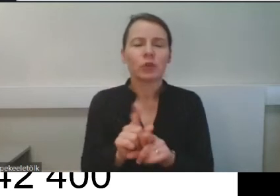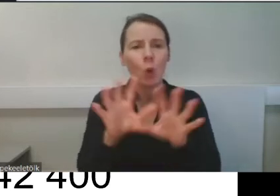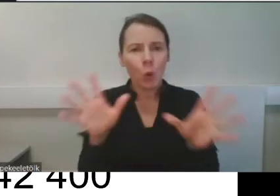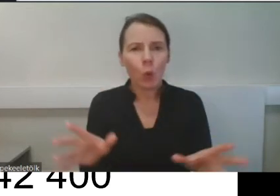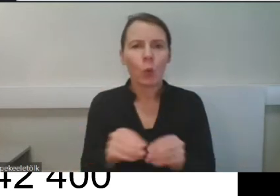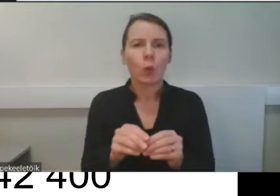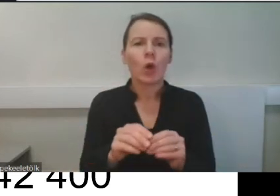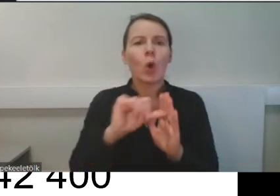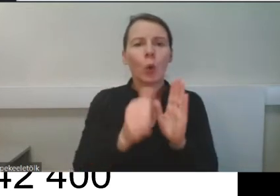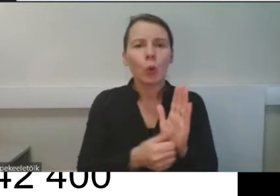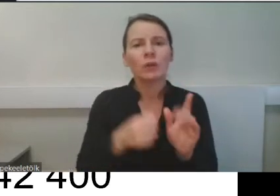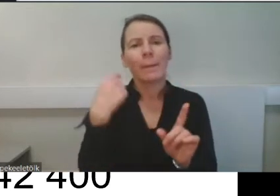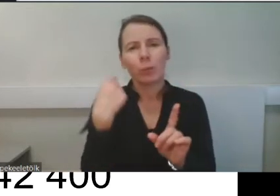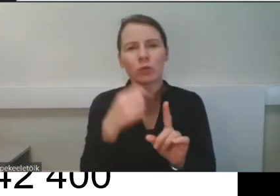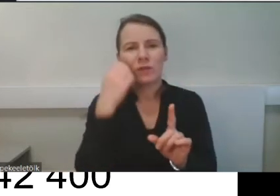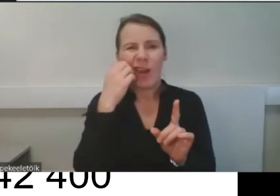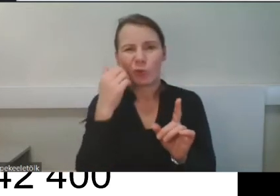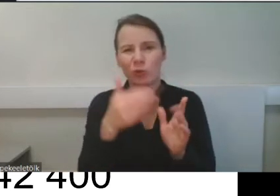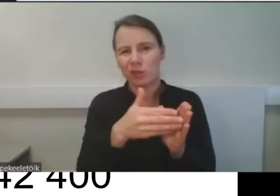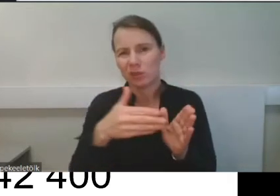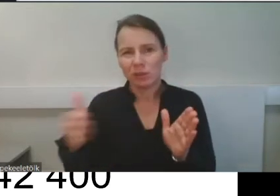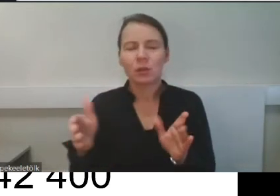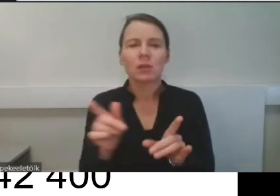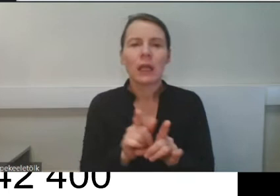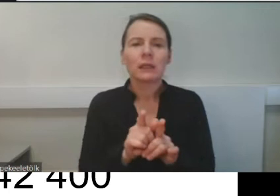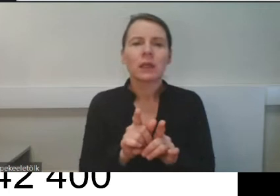ja tegevuspiirangu nagu suurus.